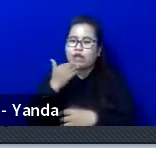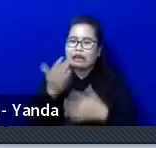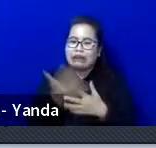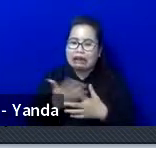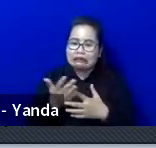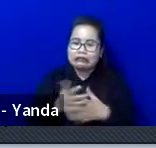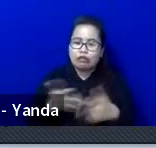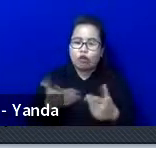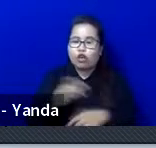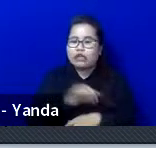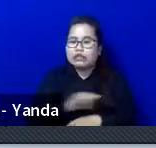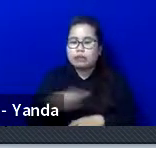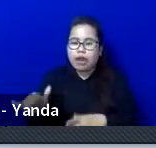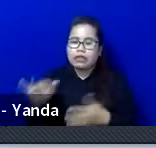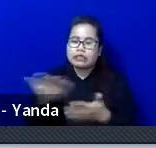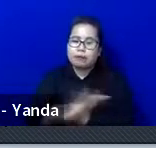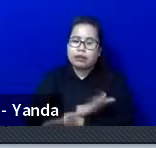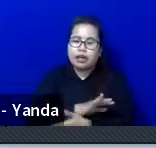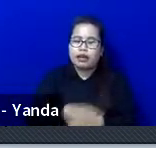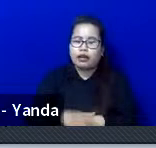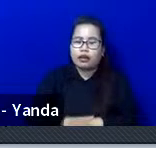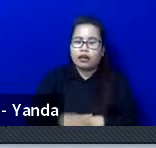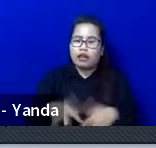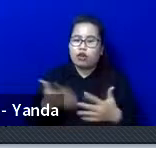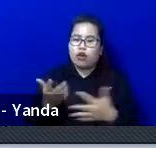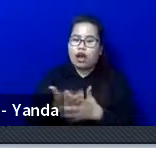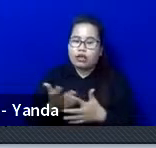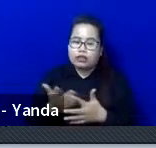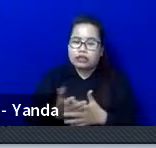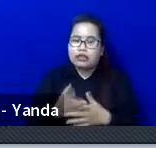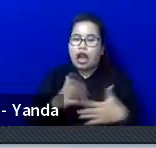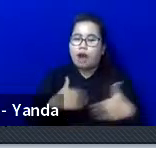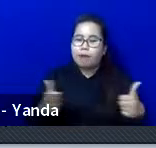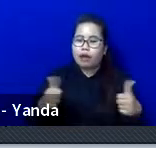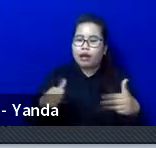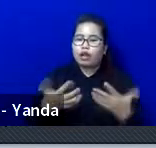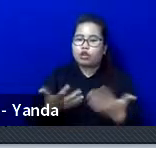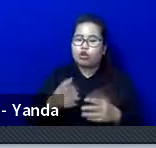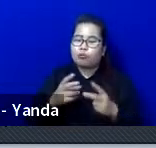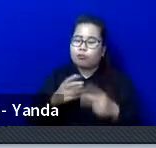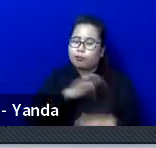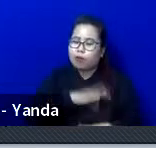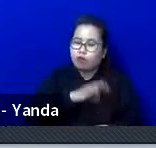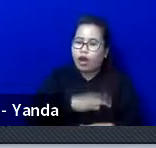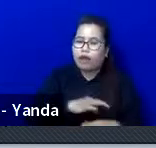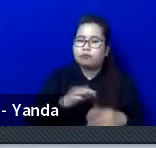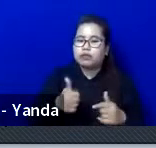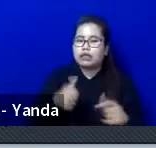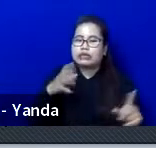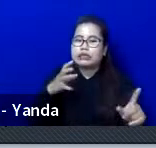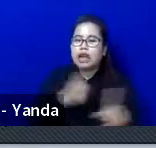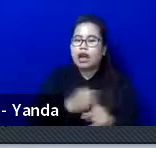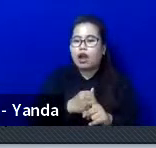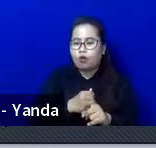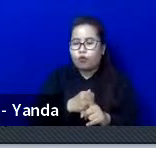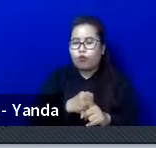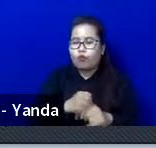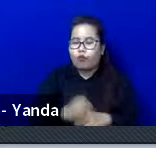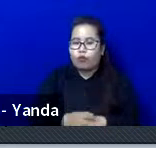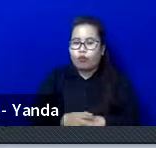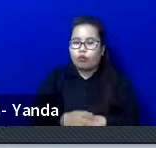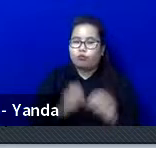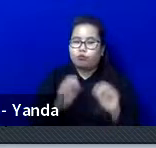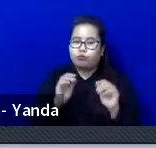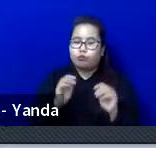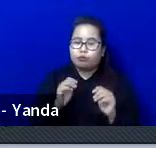akses, kesamaan kesempatan, akses yang aman, bermutu, terjangkau, kemudian